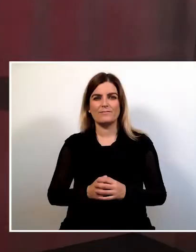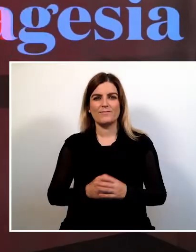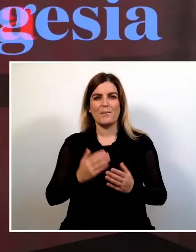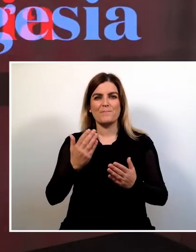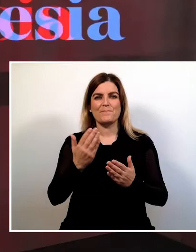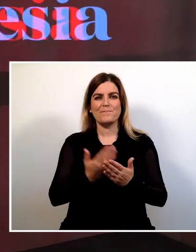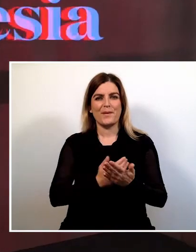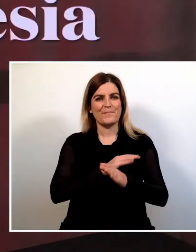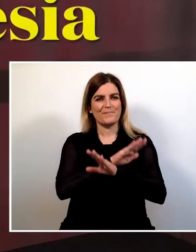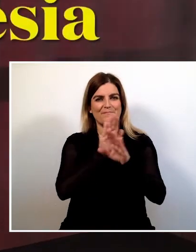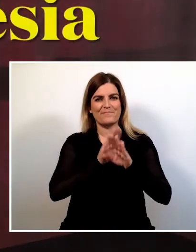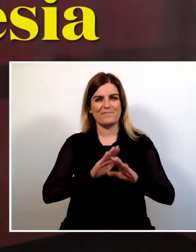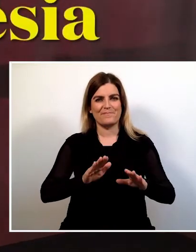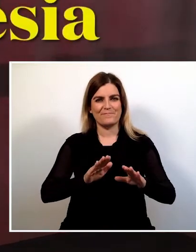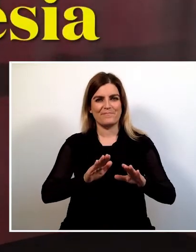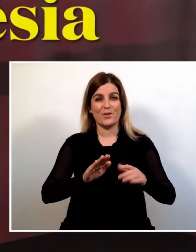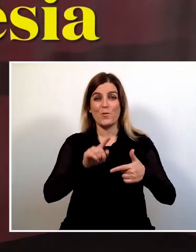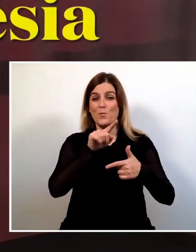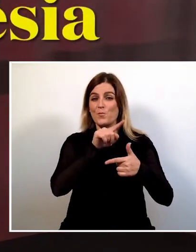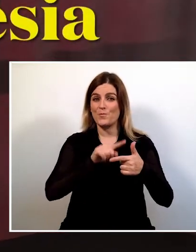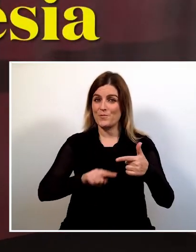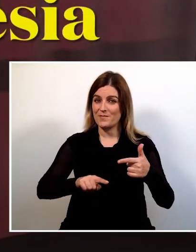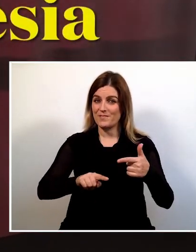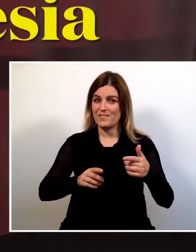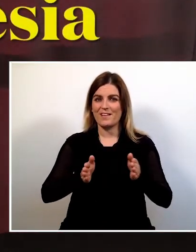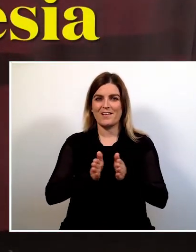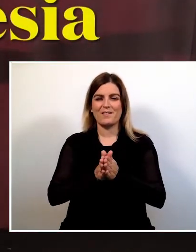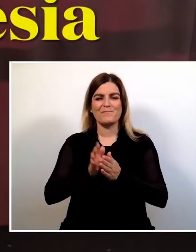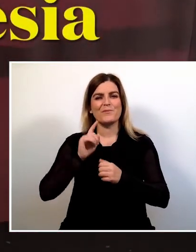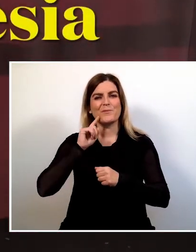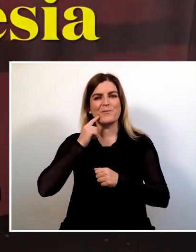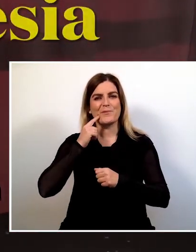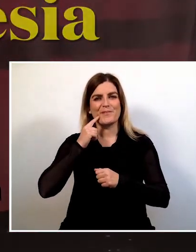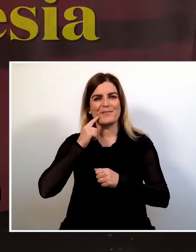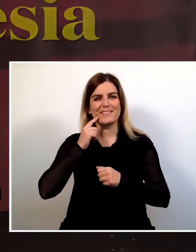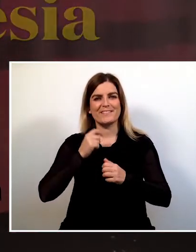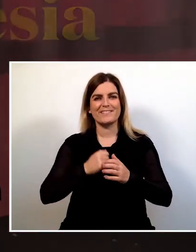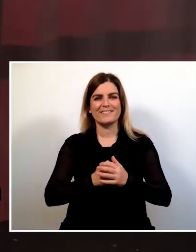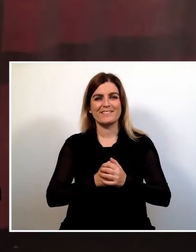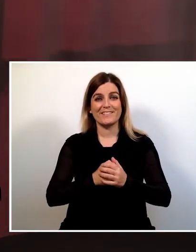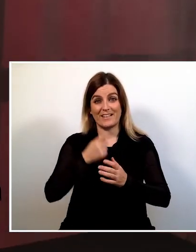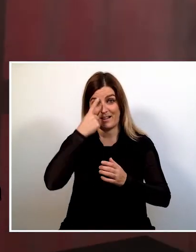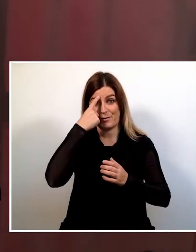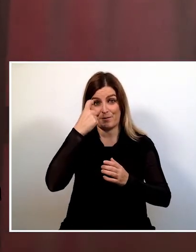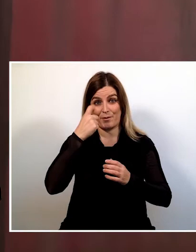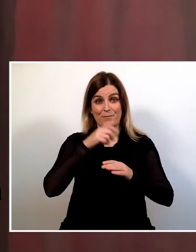Ja tenim el pa fet, pa sense gluten d'olives. Recordeu en